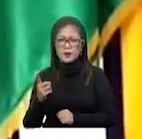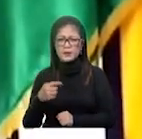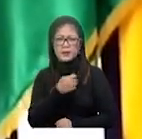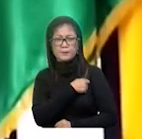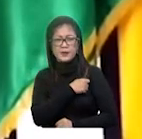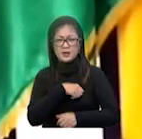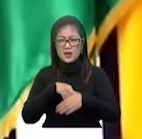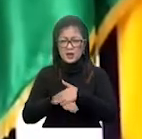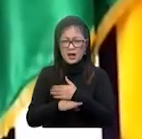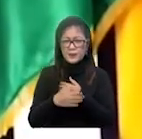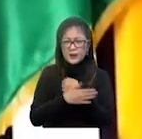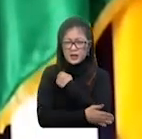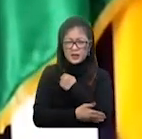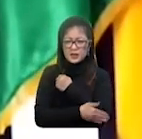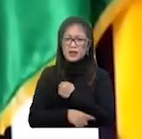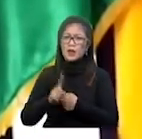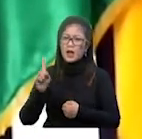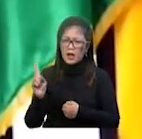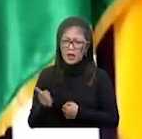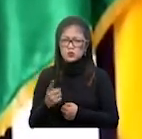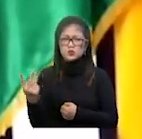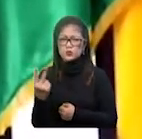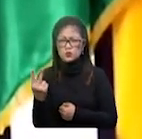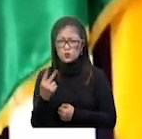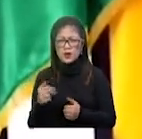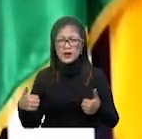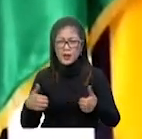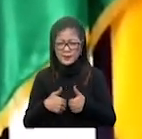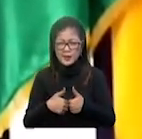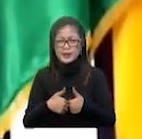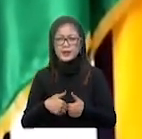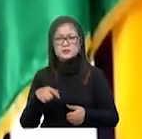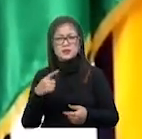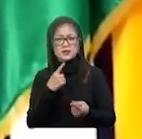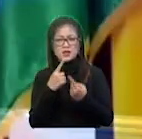didamaikan dengan sebuah musyawarah.